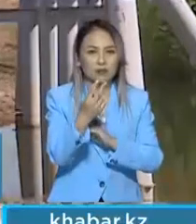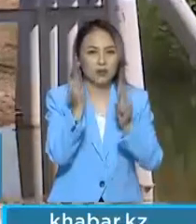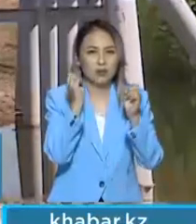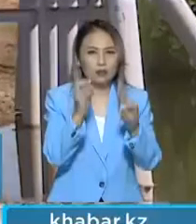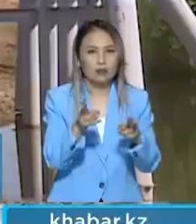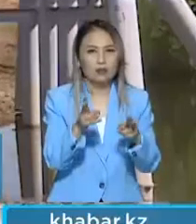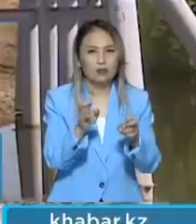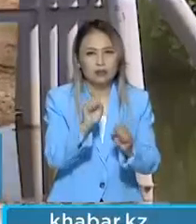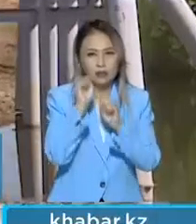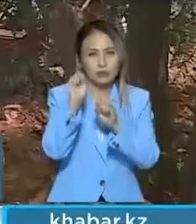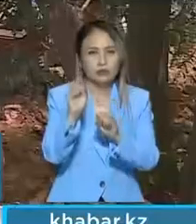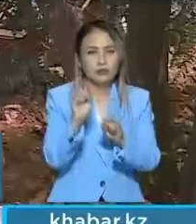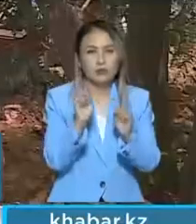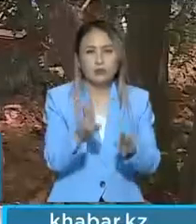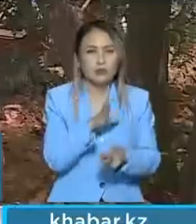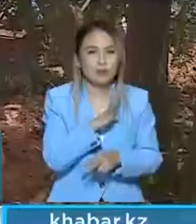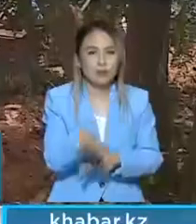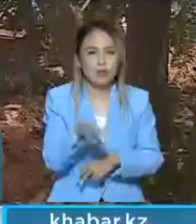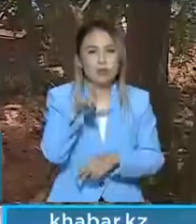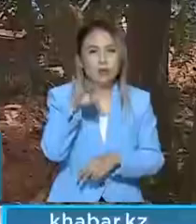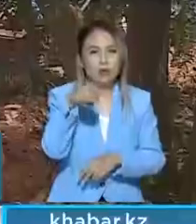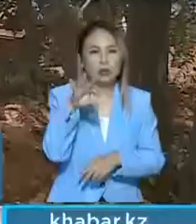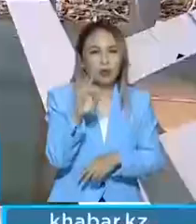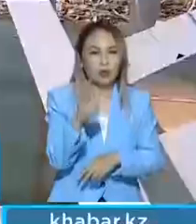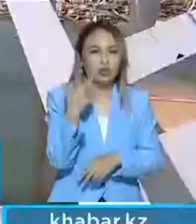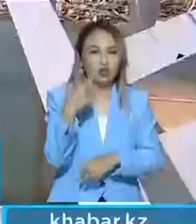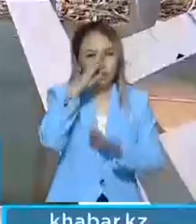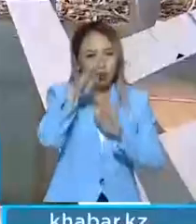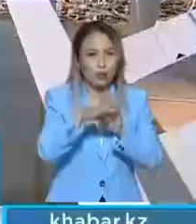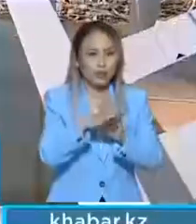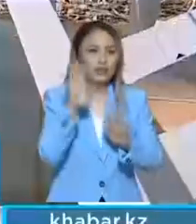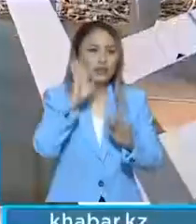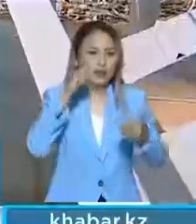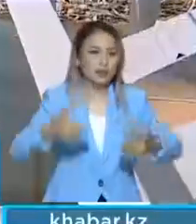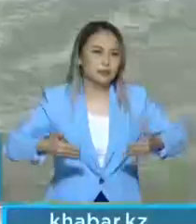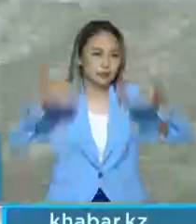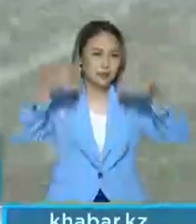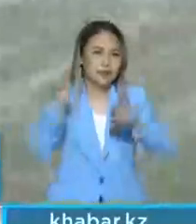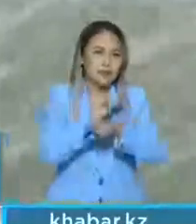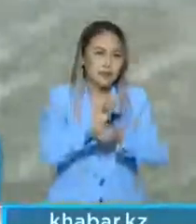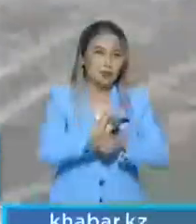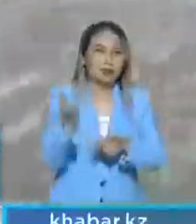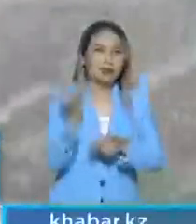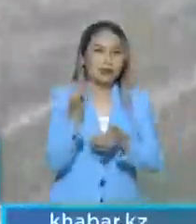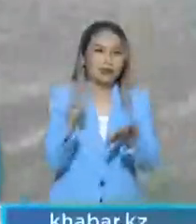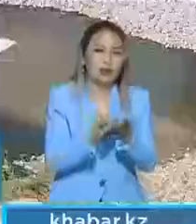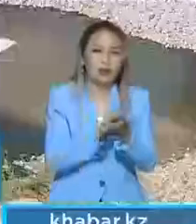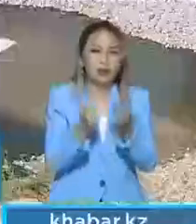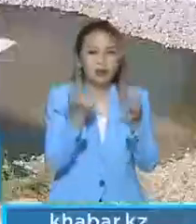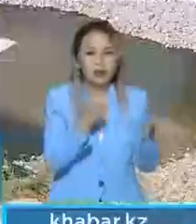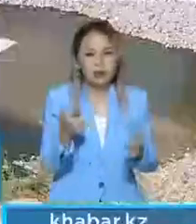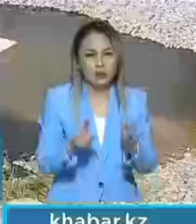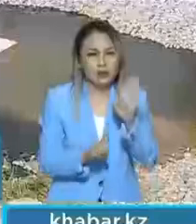қауіпі болған жоқ. Мөртөк ауданындағы тағы үш су қоймасын жөндеу қажет. Қазір мамандар тиісті жобалық сметалық құжаттарды әзірлеуге